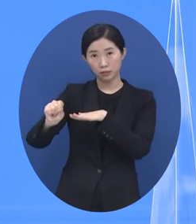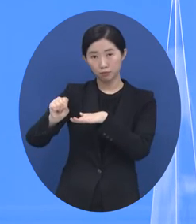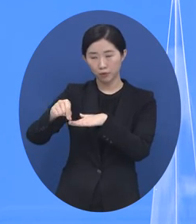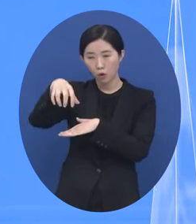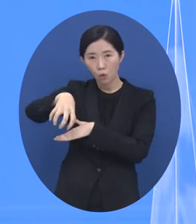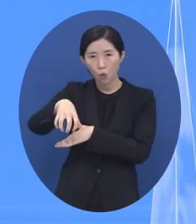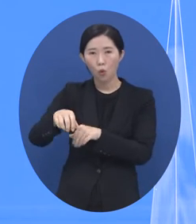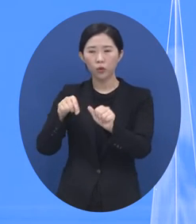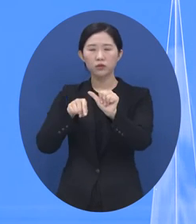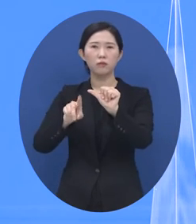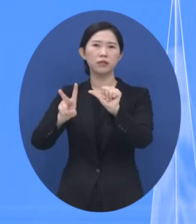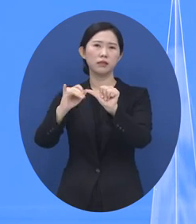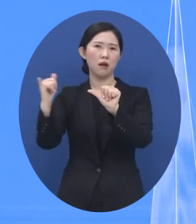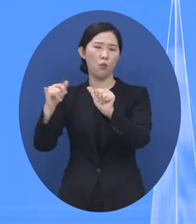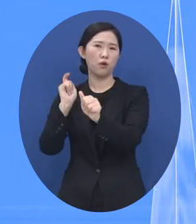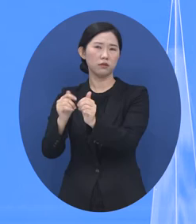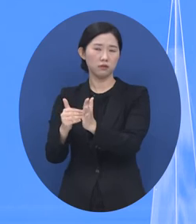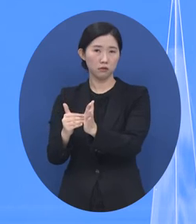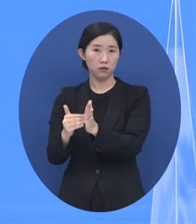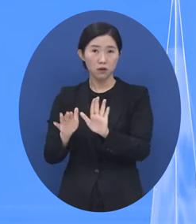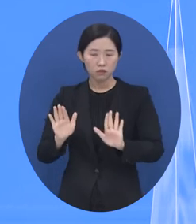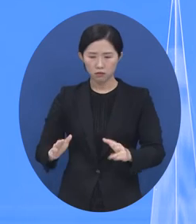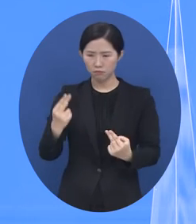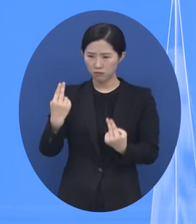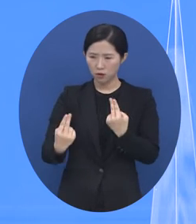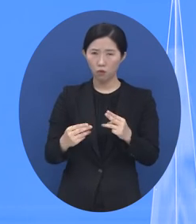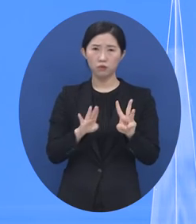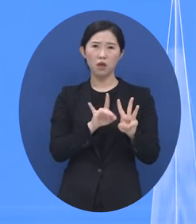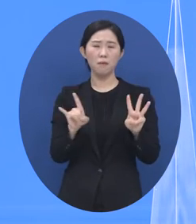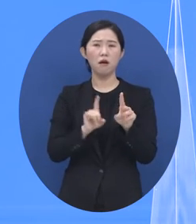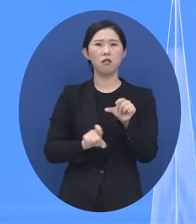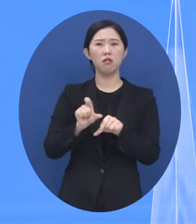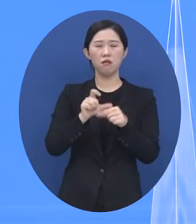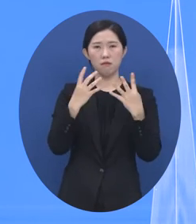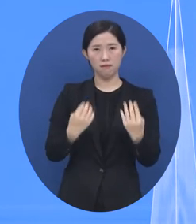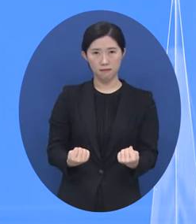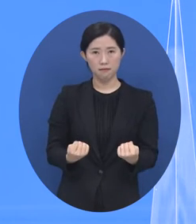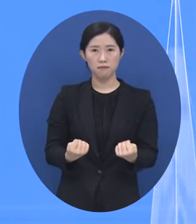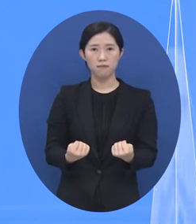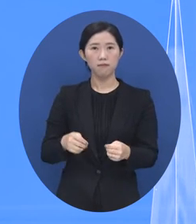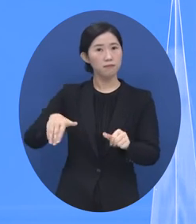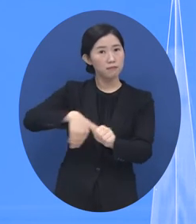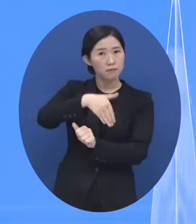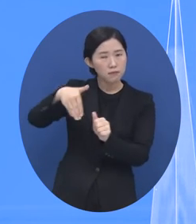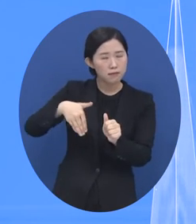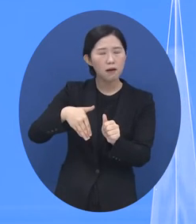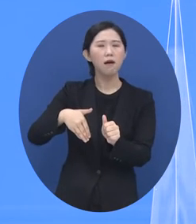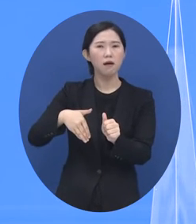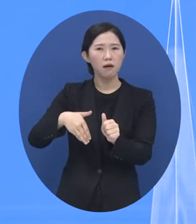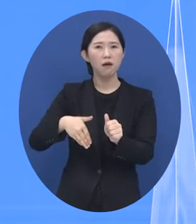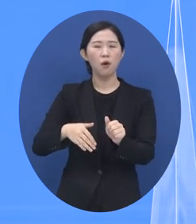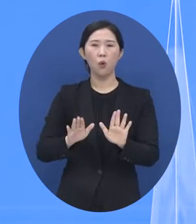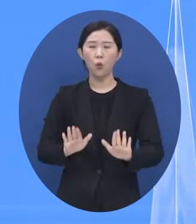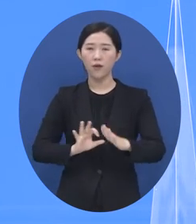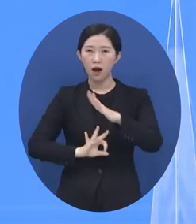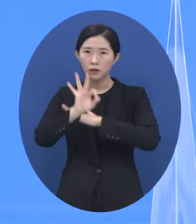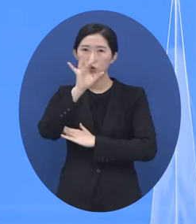비수도권 지역은 5.2명입니다. 3배 이상 차이가 납니다. 이런 맥락 속에 오늘